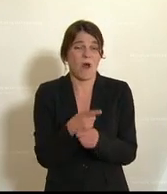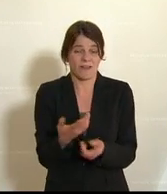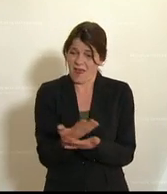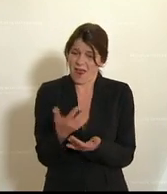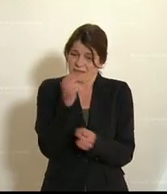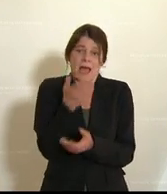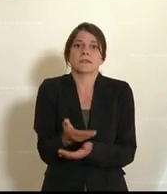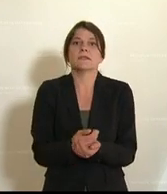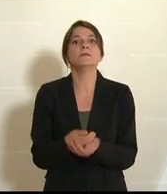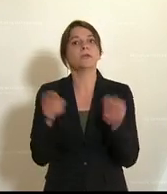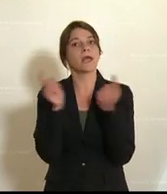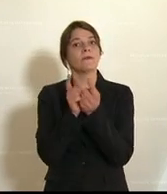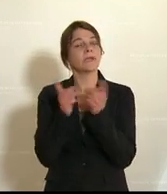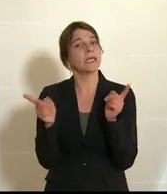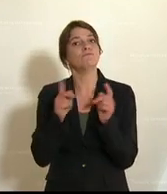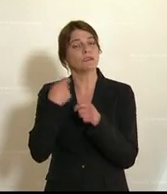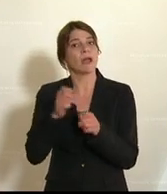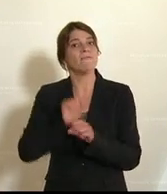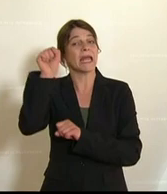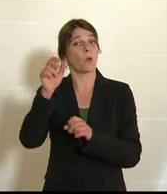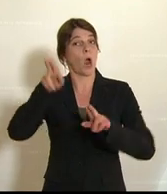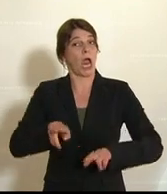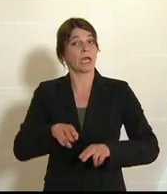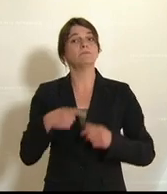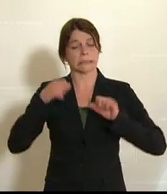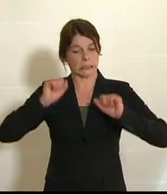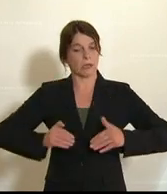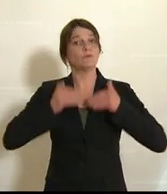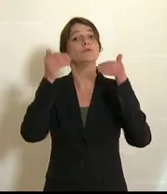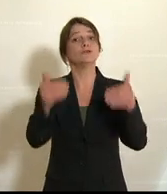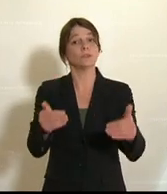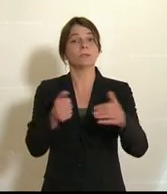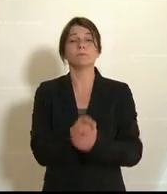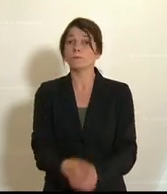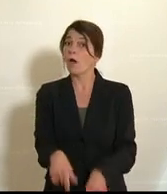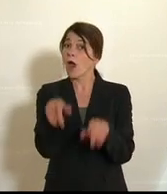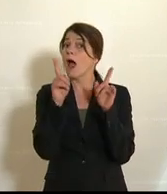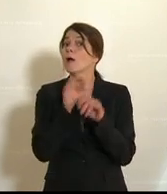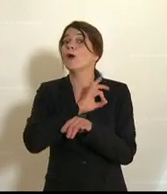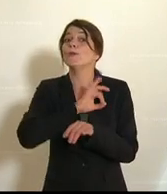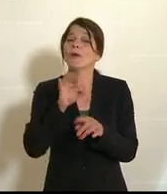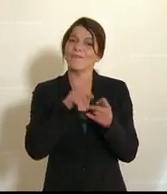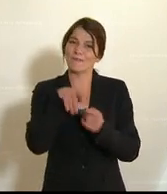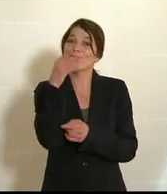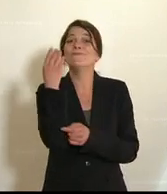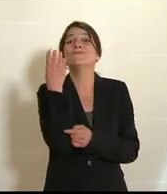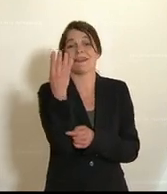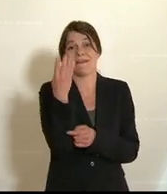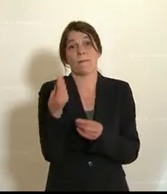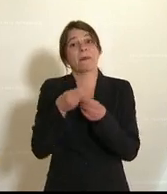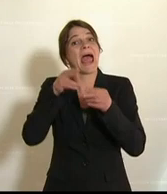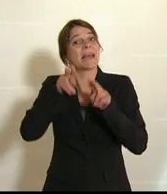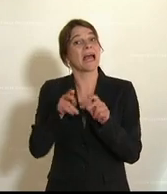ein suspensives Vetorecht, also so à la Bundesrat, man kann was verschieben, allerdings nur, wenn 4 Beiratsmitglieder